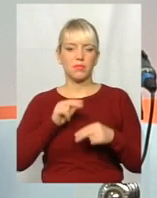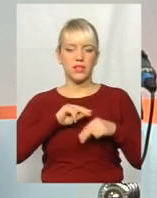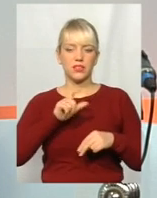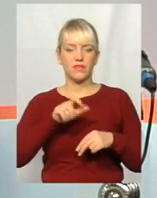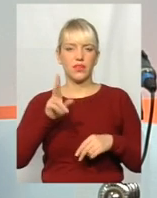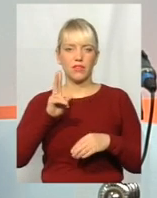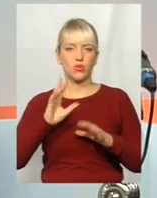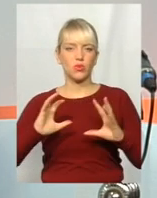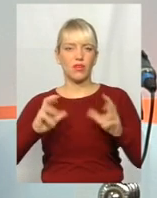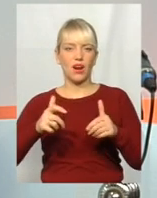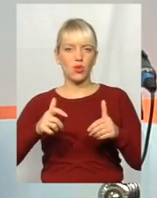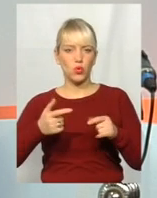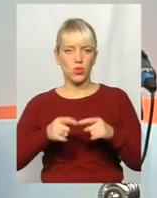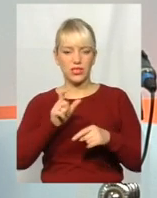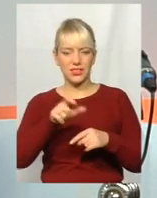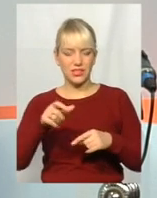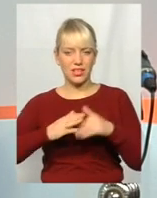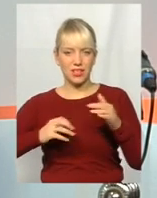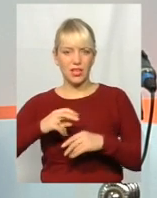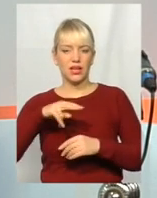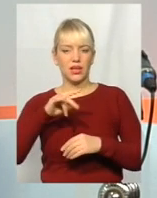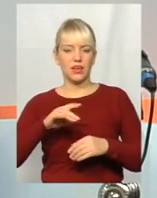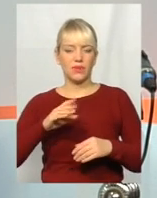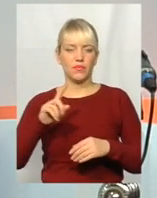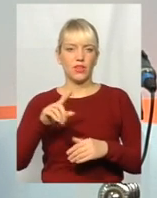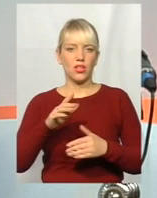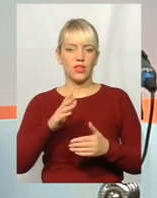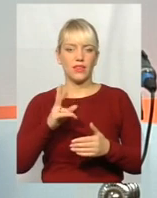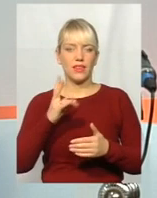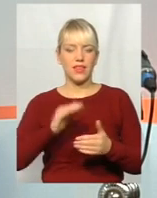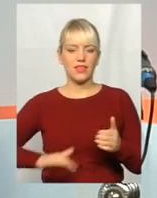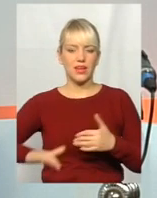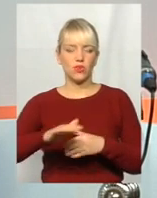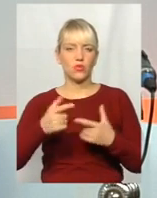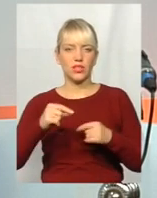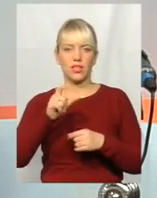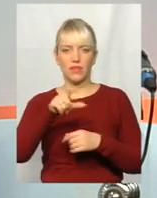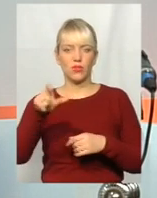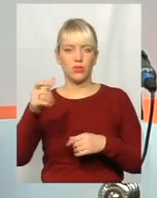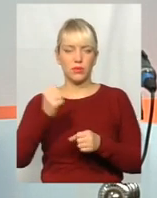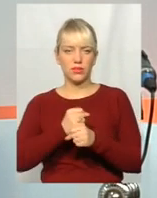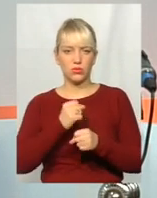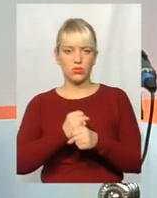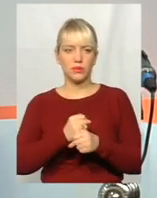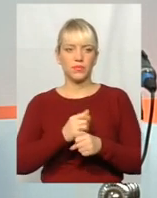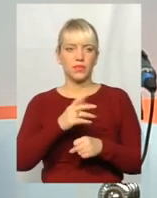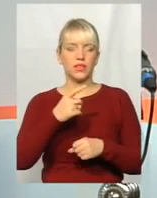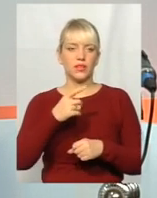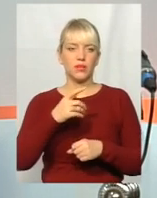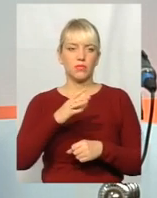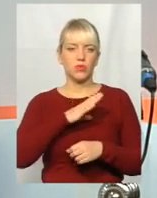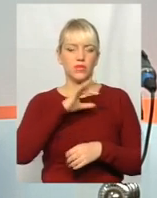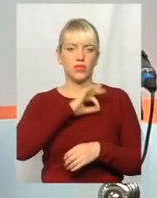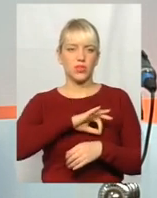значить, розміщувати на території, де вони працюють, і були використані